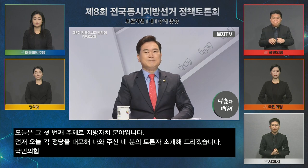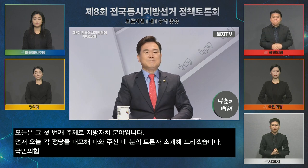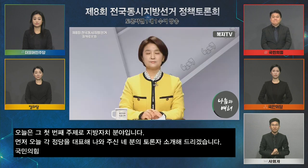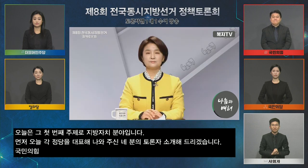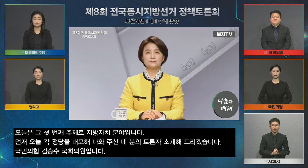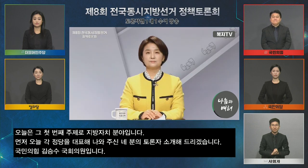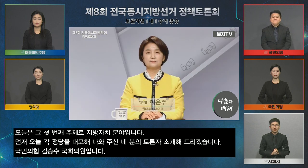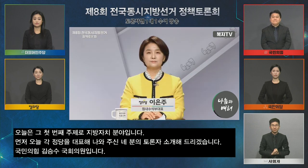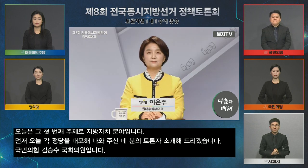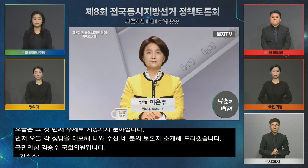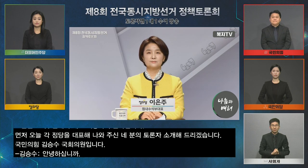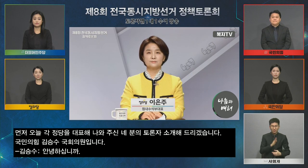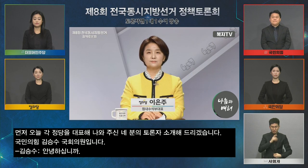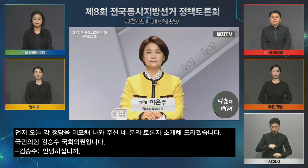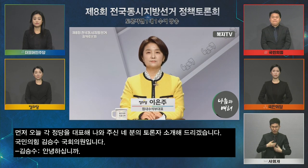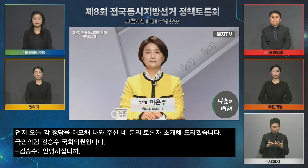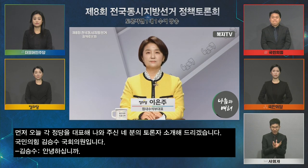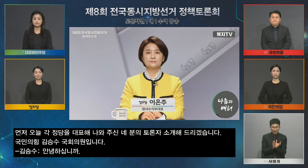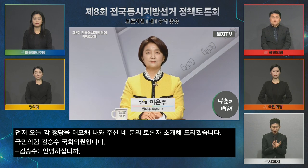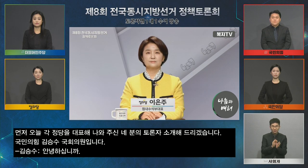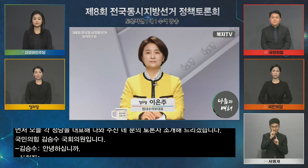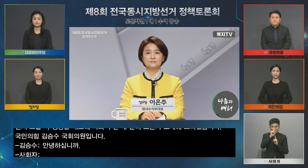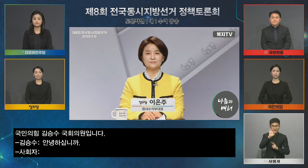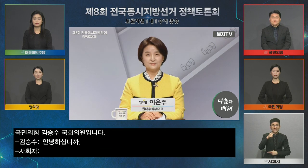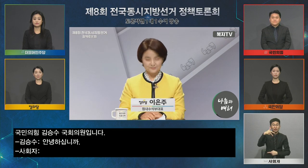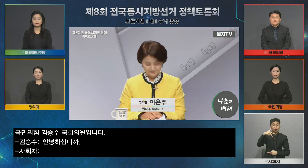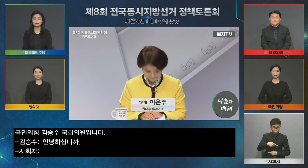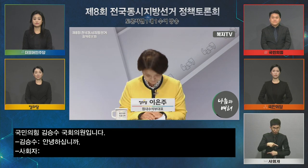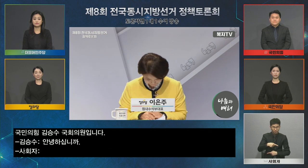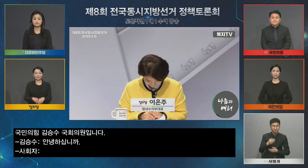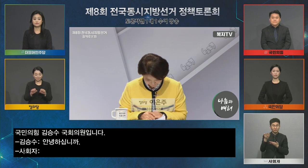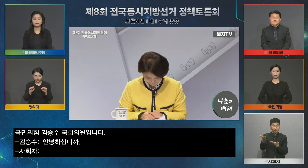정의당 이윤주 원내수석 부대표입니다.